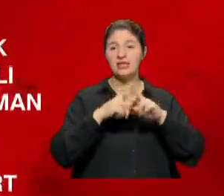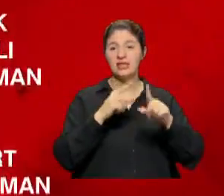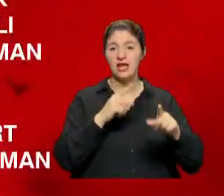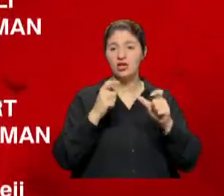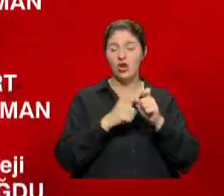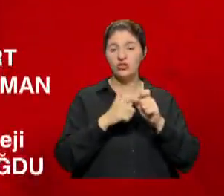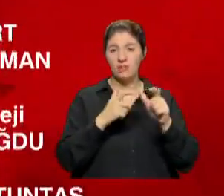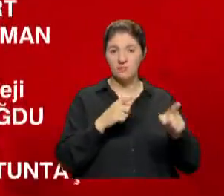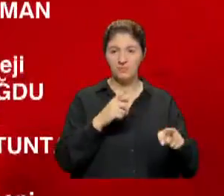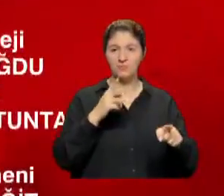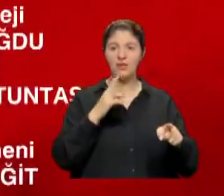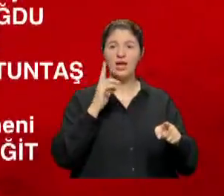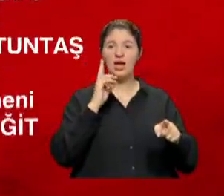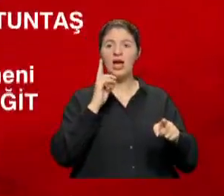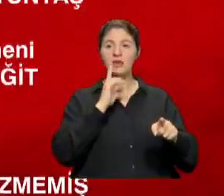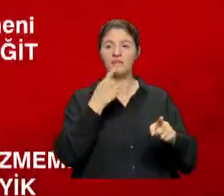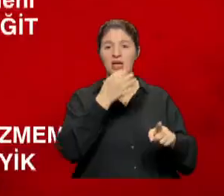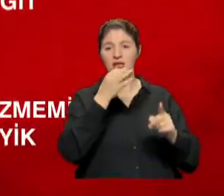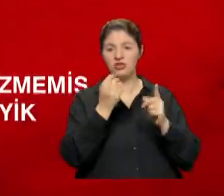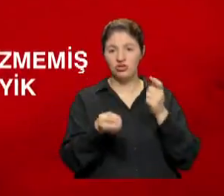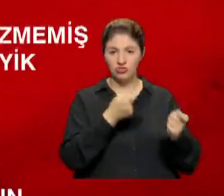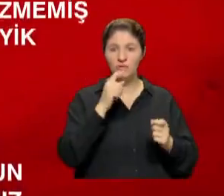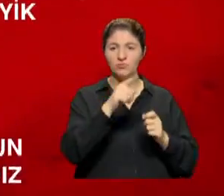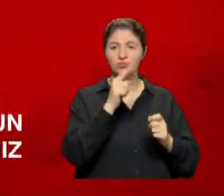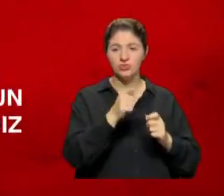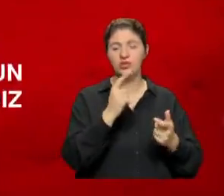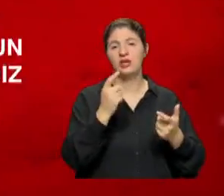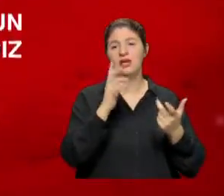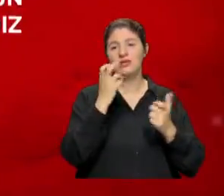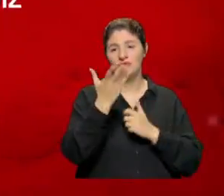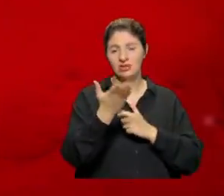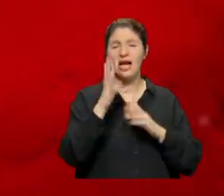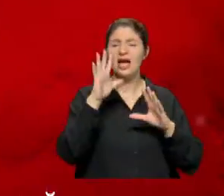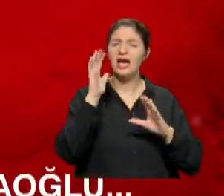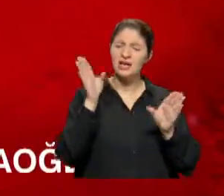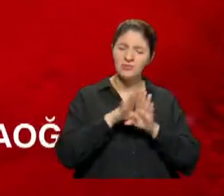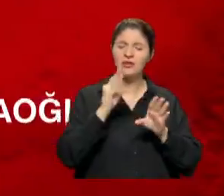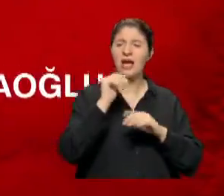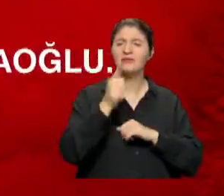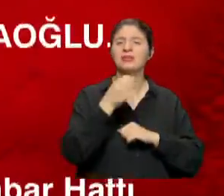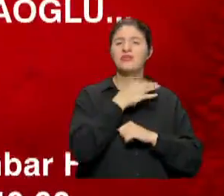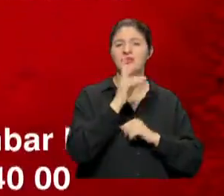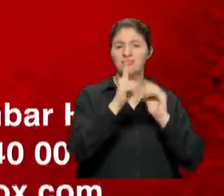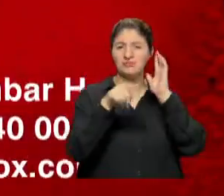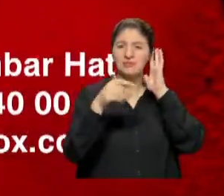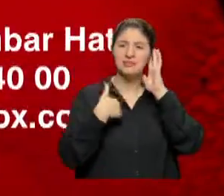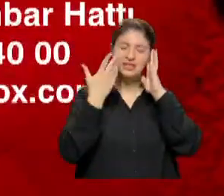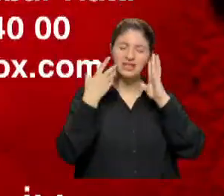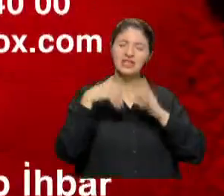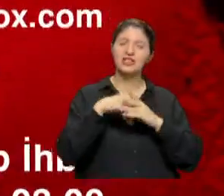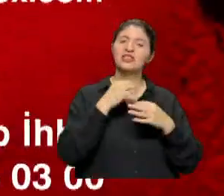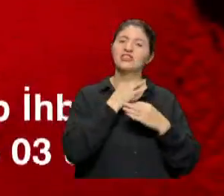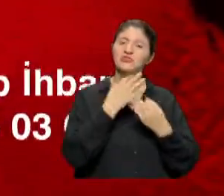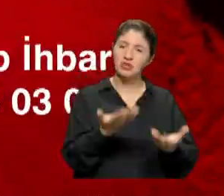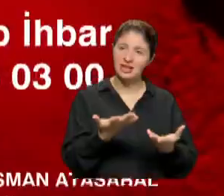Görkem Akkuş'un bir çalışması Bu da ekranlarınızda kapatırken Her zamanki gibi teşekkürümü sizlere bizi izlediğiniz